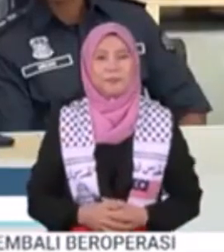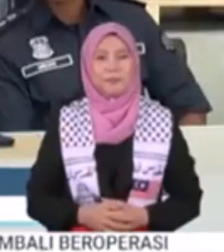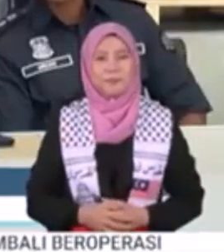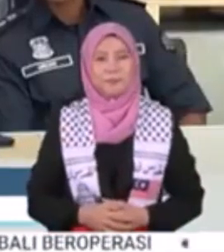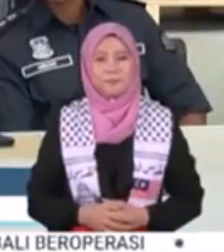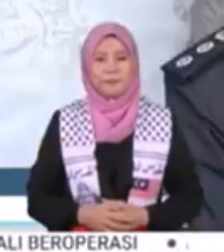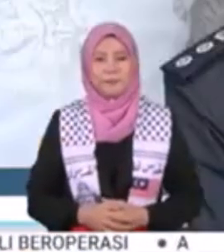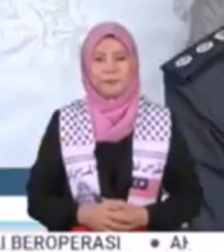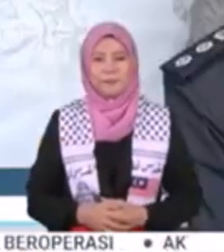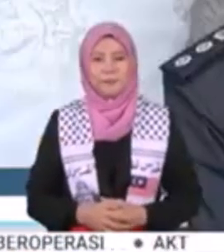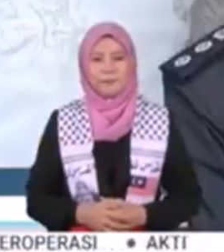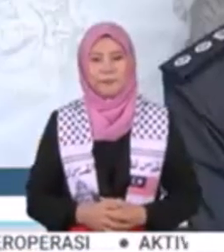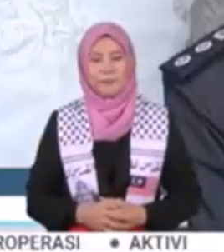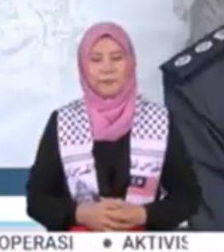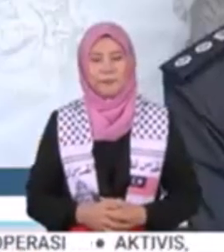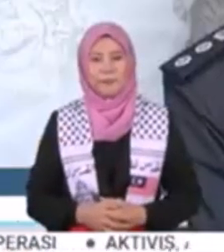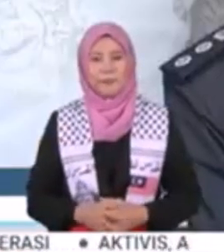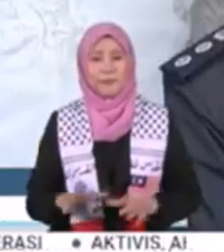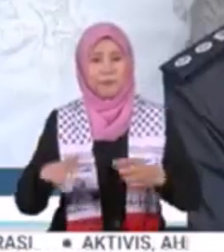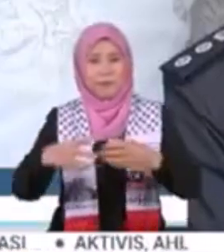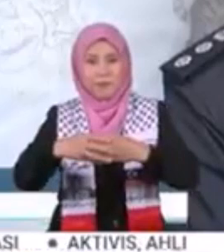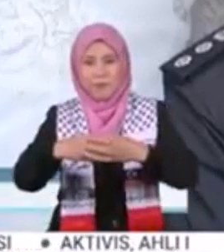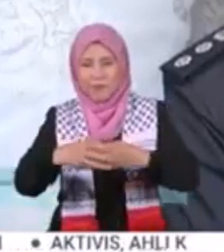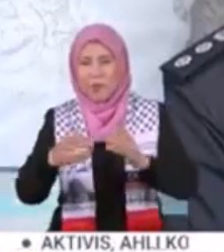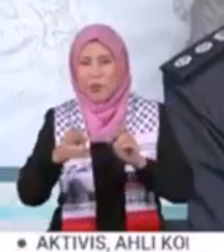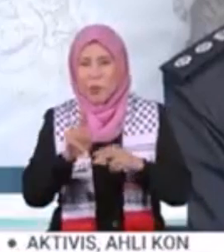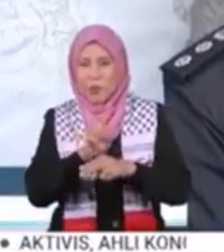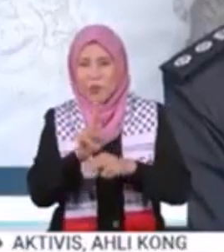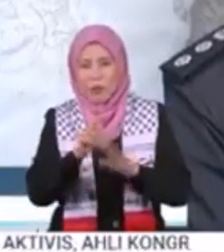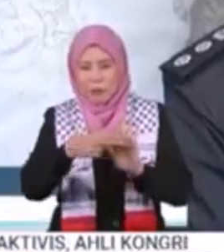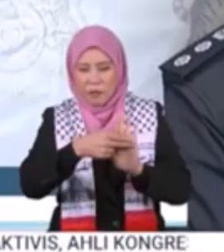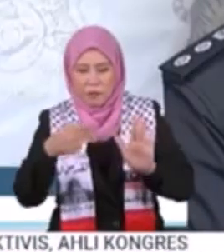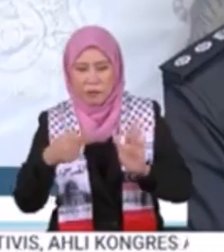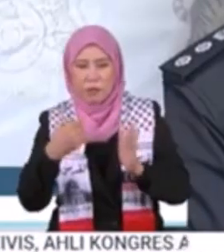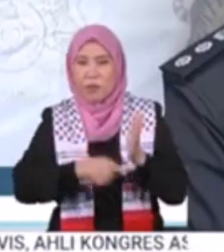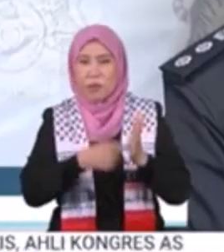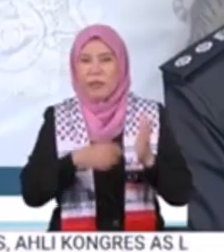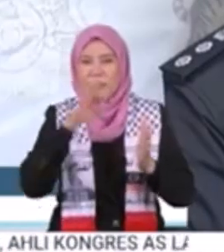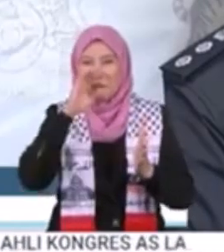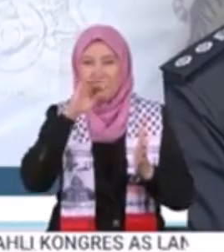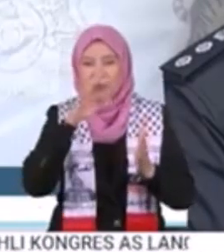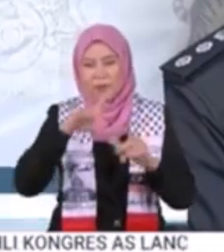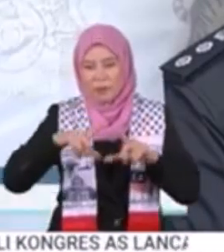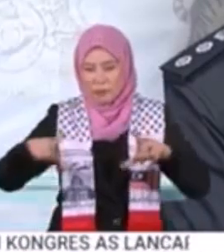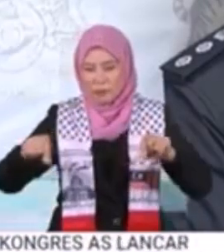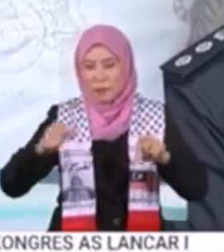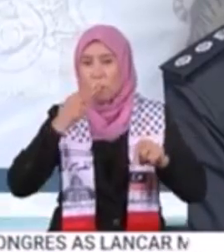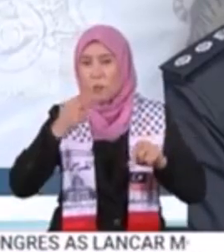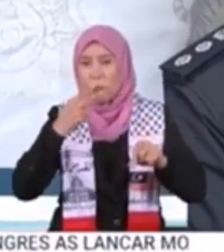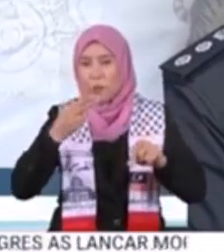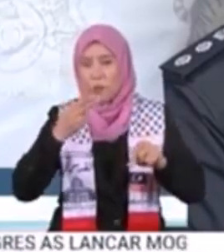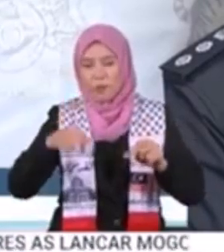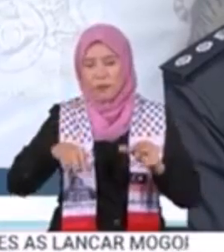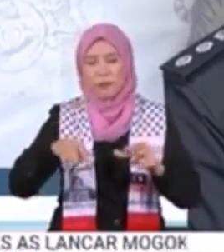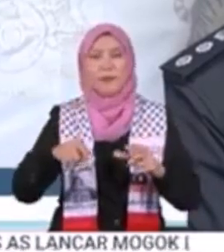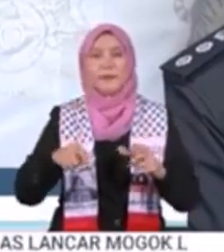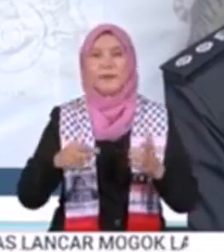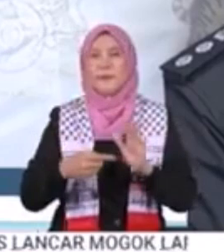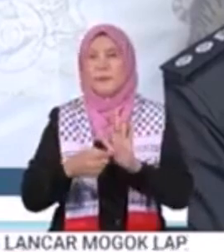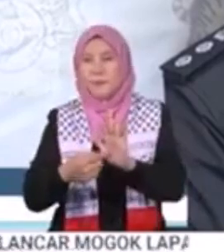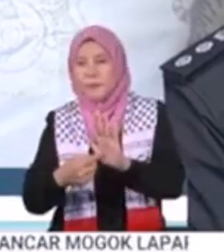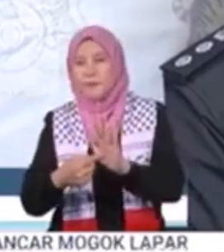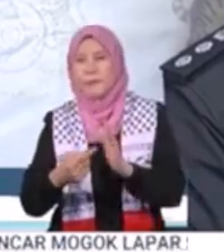juta sindiket akan menggunakan label Cukai yang palsu dan paket rokok dengan niat untuk mengaburi pihak